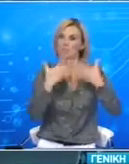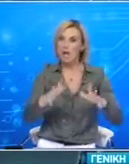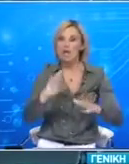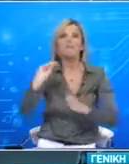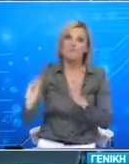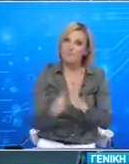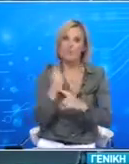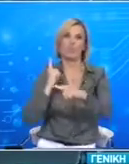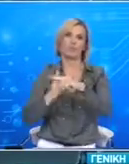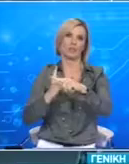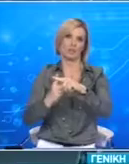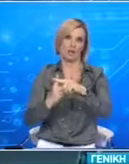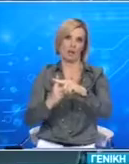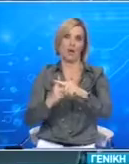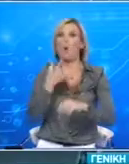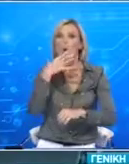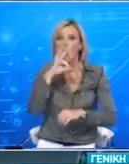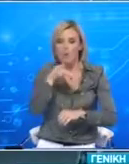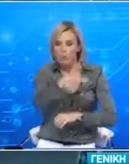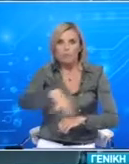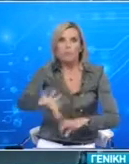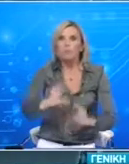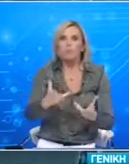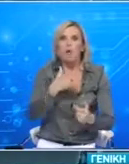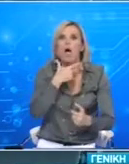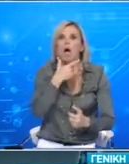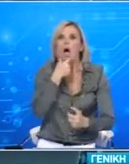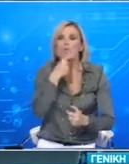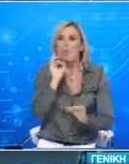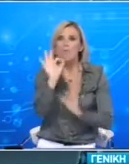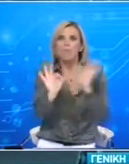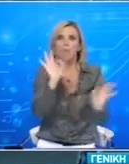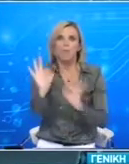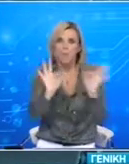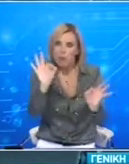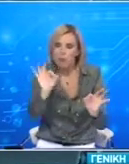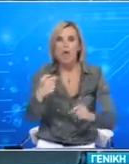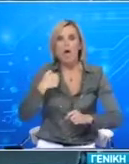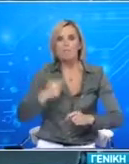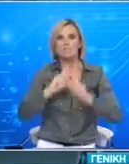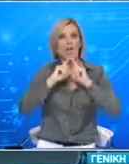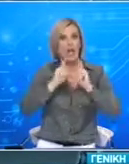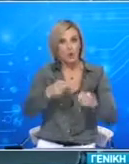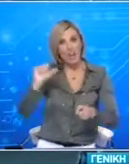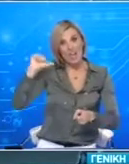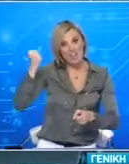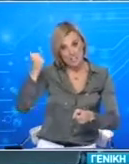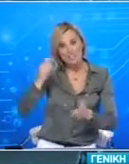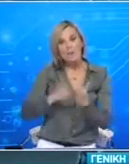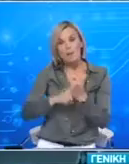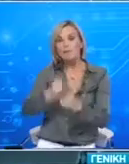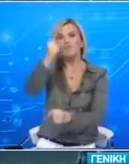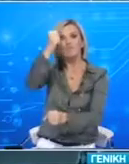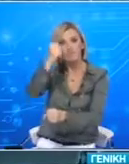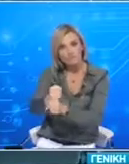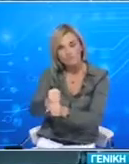Να σημειώσουμε ότι τα 8 από τα 35 κρούσματα έχουν ήδη εντοπιστεί σήμερα και έχουν μεταφερθεί στο δεύτερο χώρο υγειονομικής